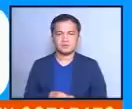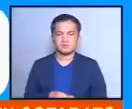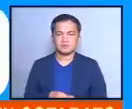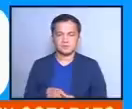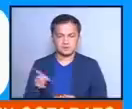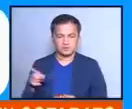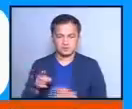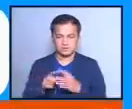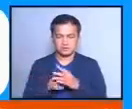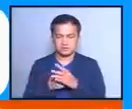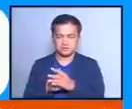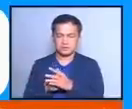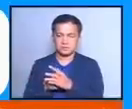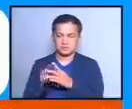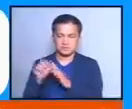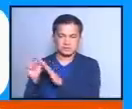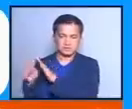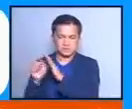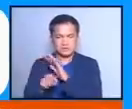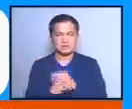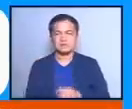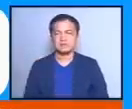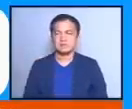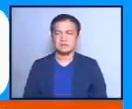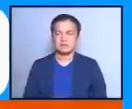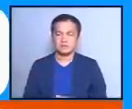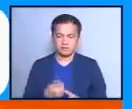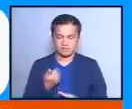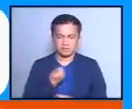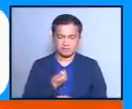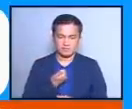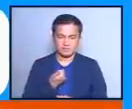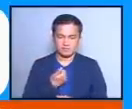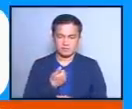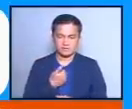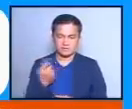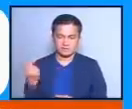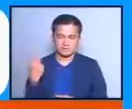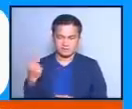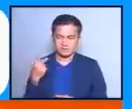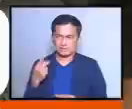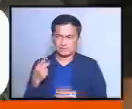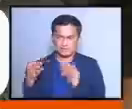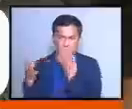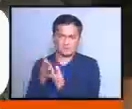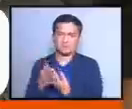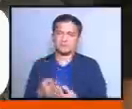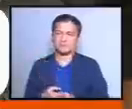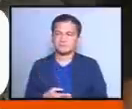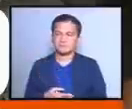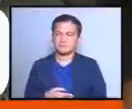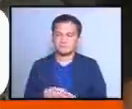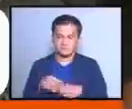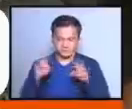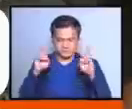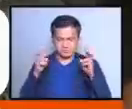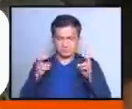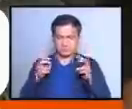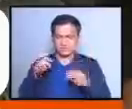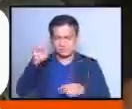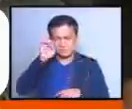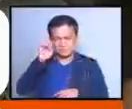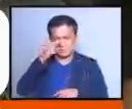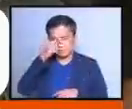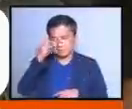Oh, start killing them. Ako nang dalawa na tayong papreso. Naging kontrobersyal si